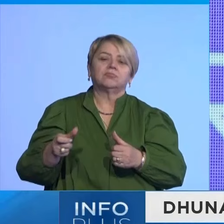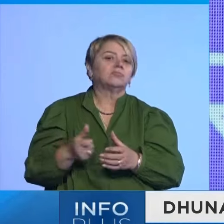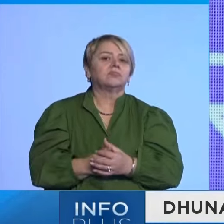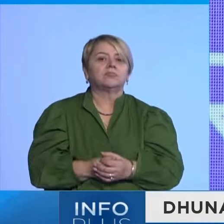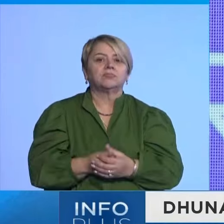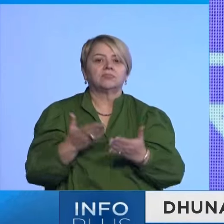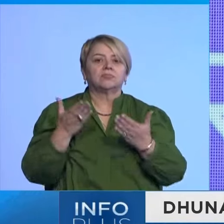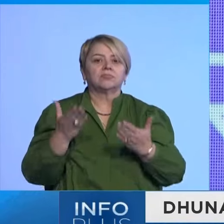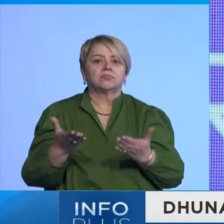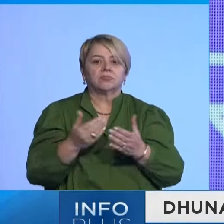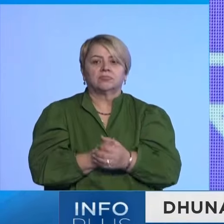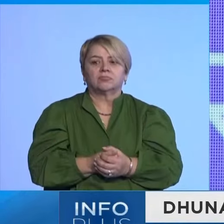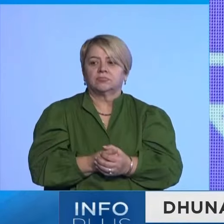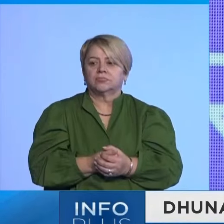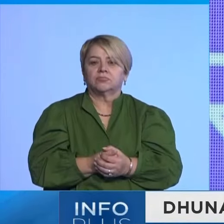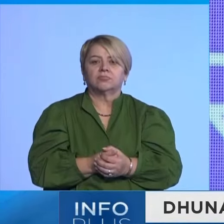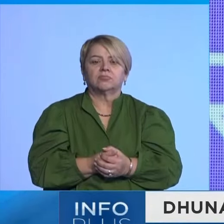që me leq